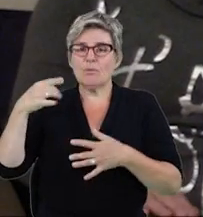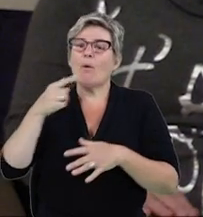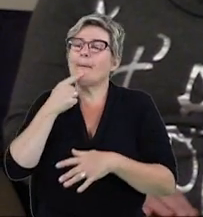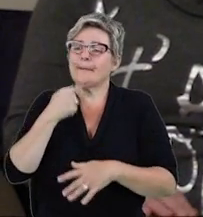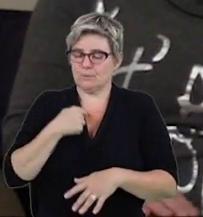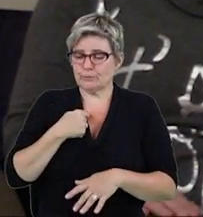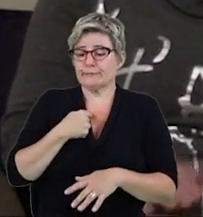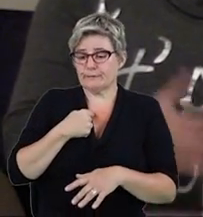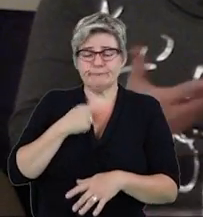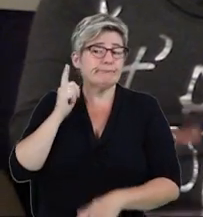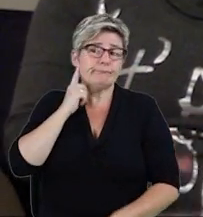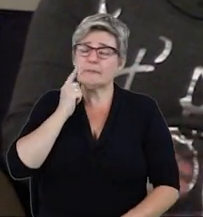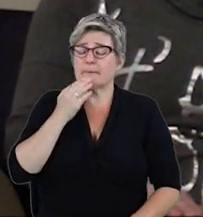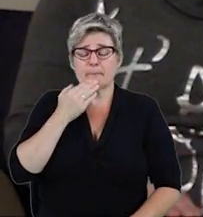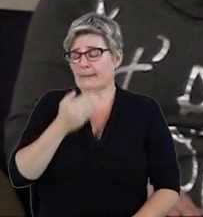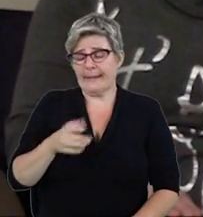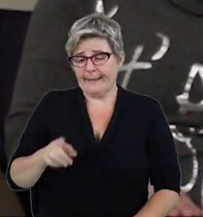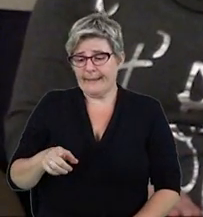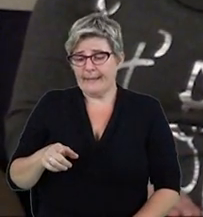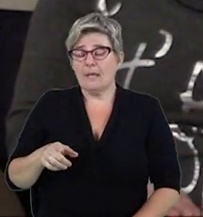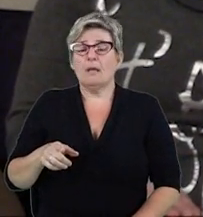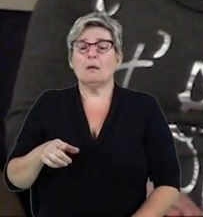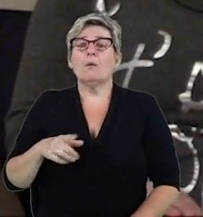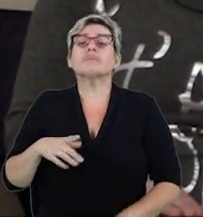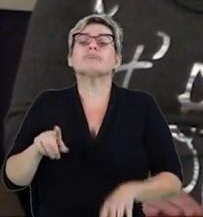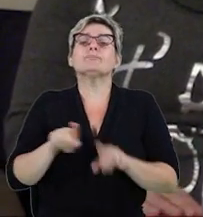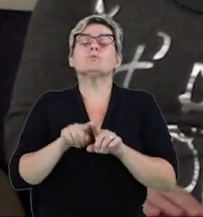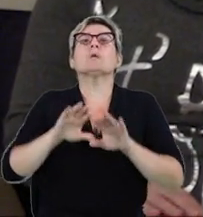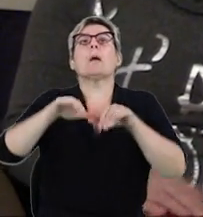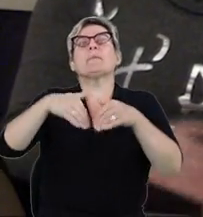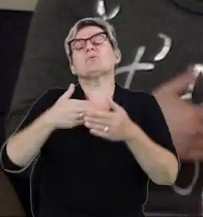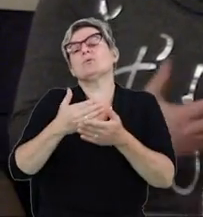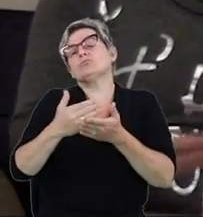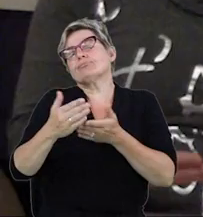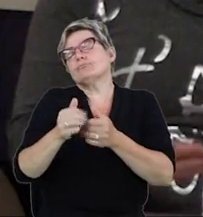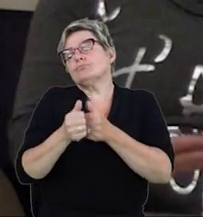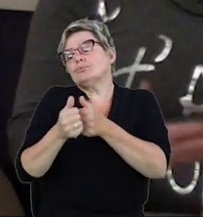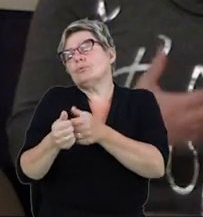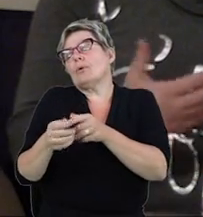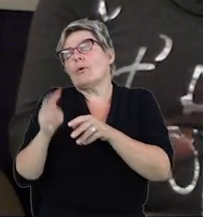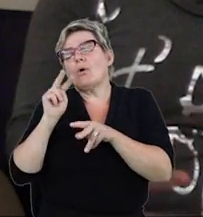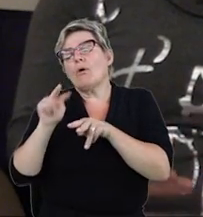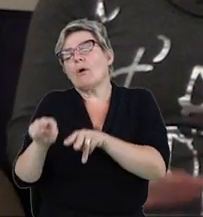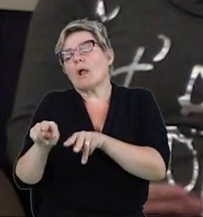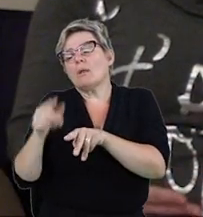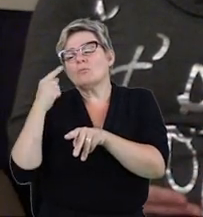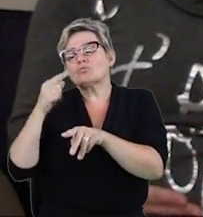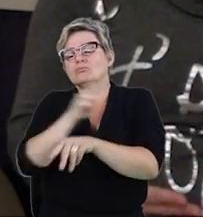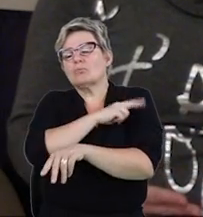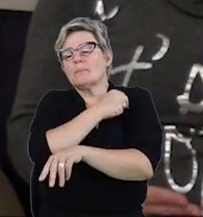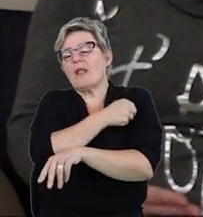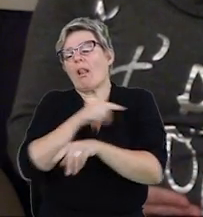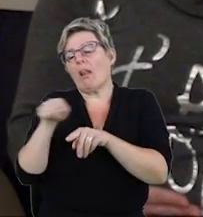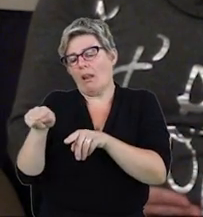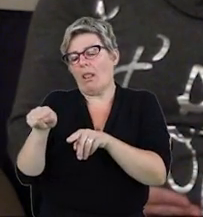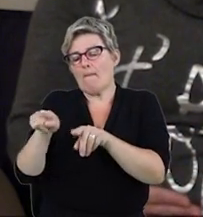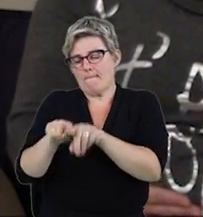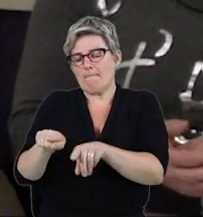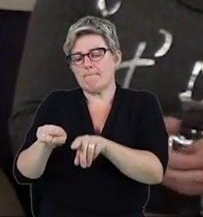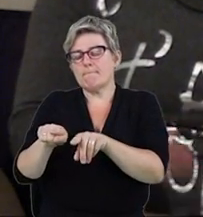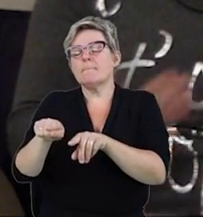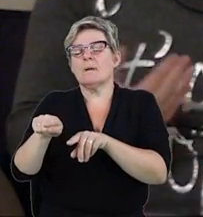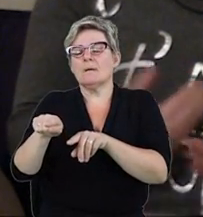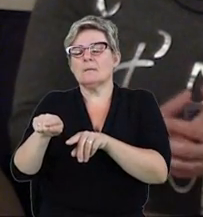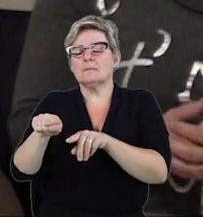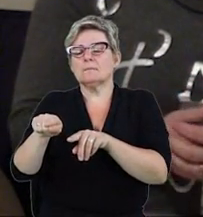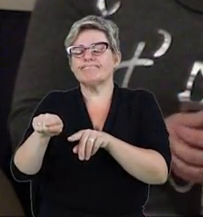que t'entendais pas bien. Et puis, tu t'es fait suivre à partir de ce moment-là par cet hôpital-là.